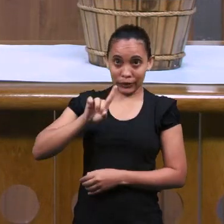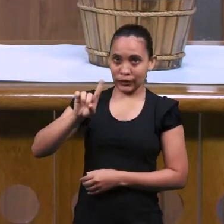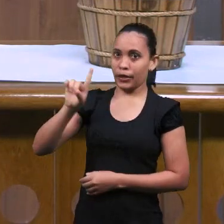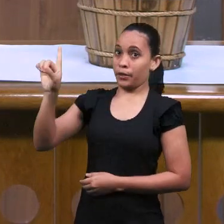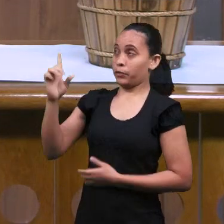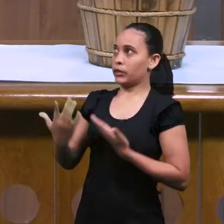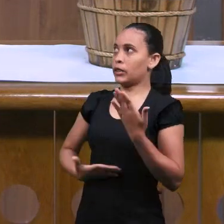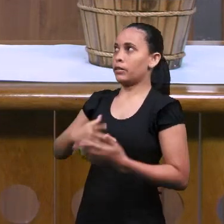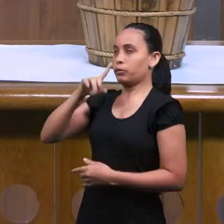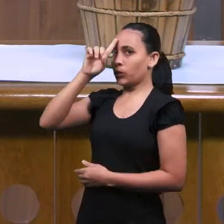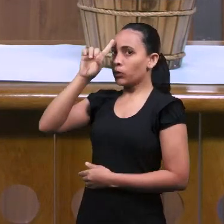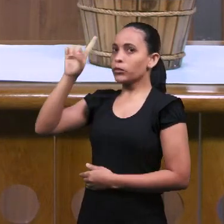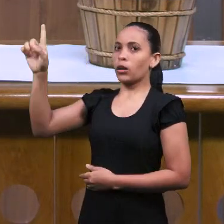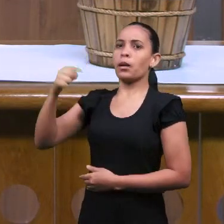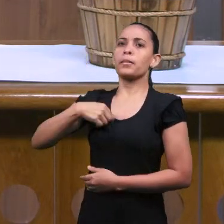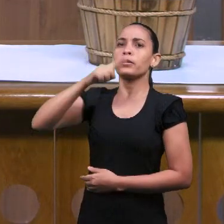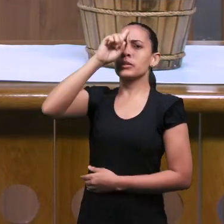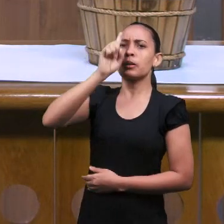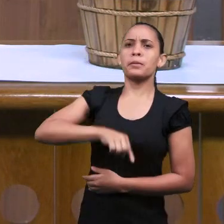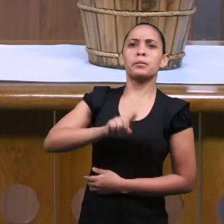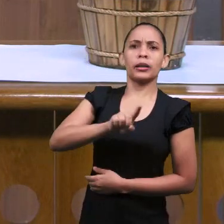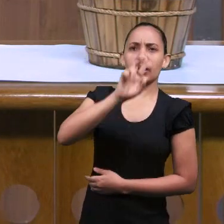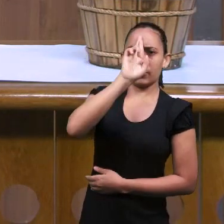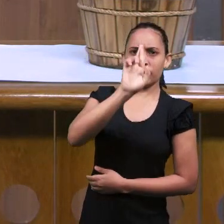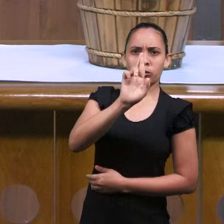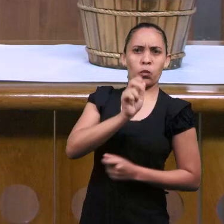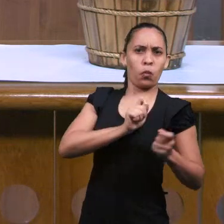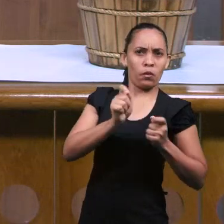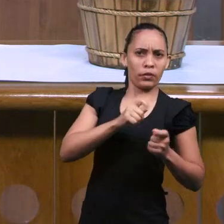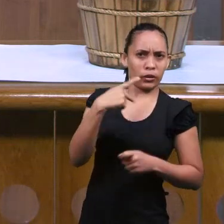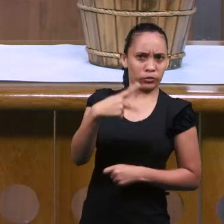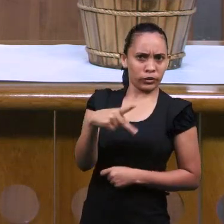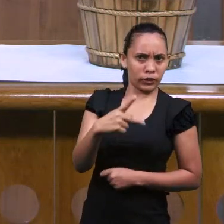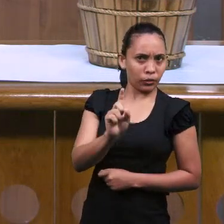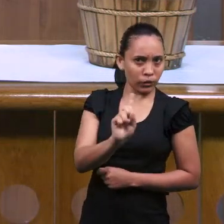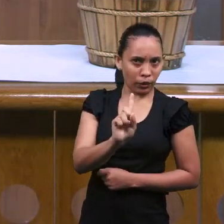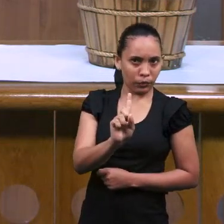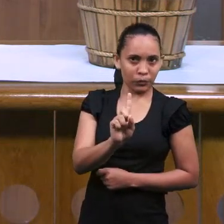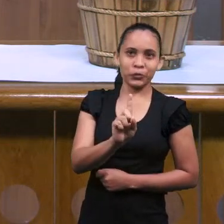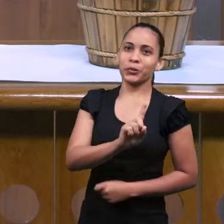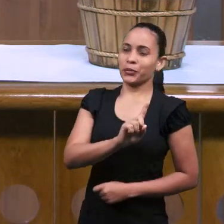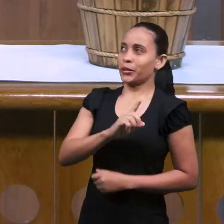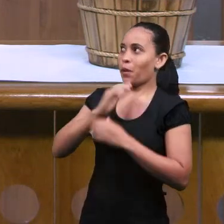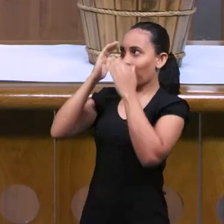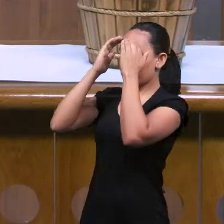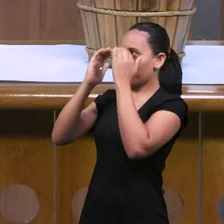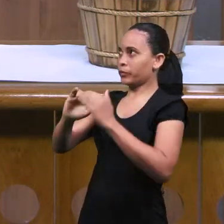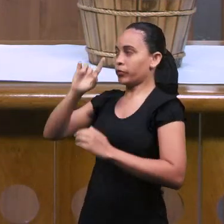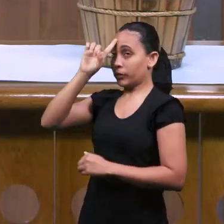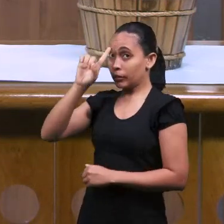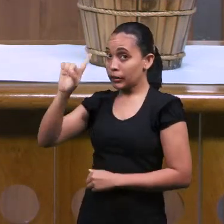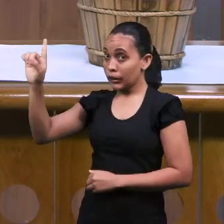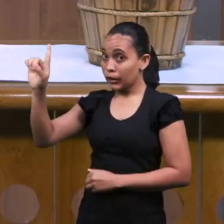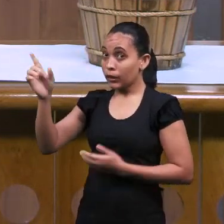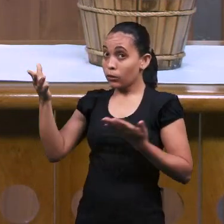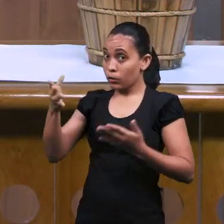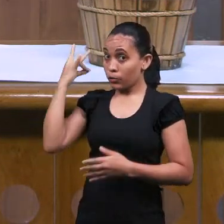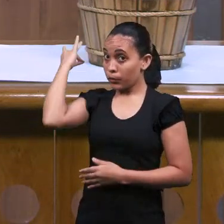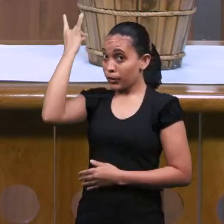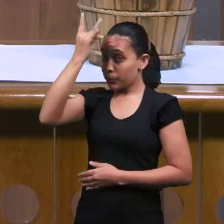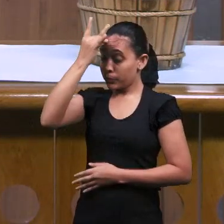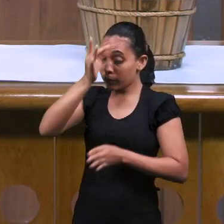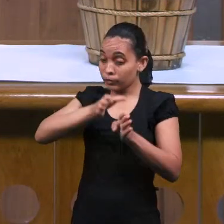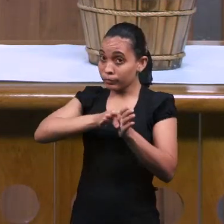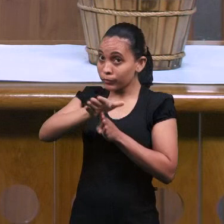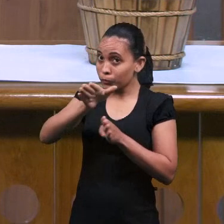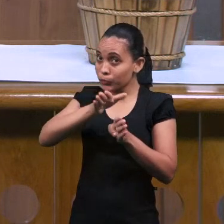seigneur, propriétaire, non. Si vous avez compris cela, vous allez bien. Et Et si c'est le Saint-Esprit qui vous dirige, c'est